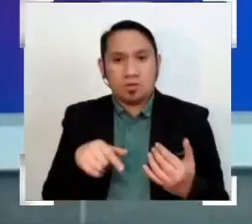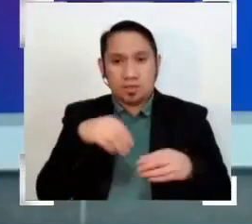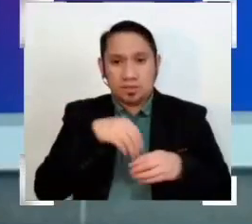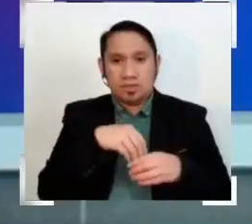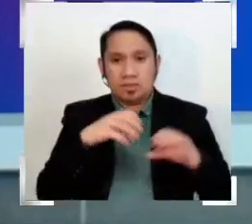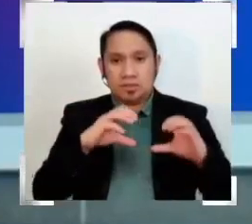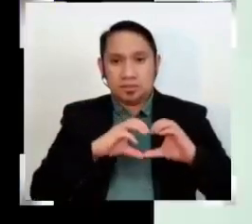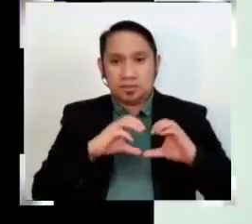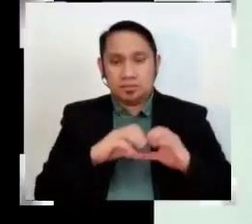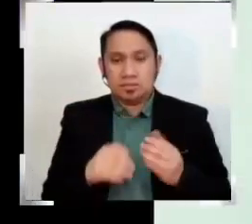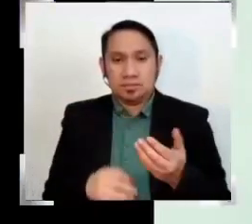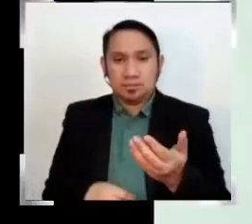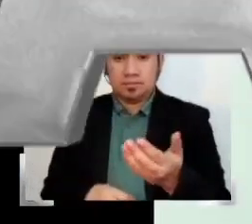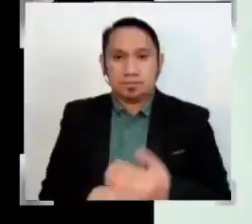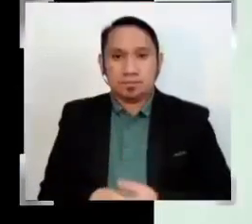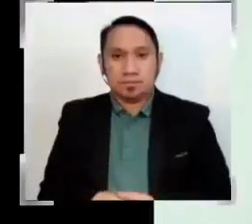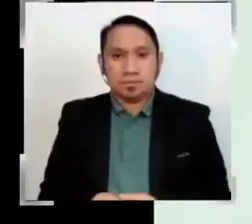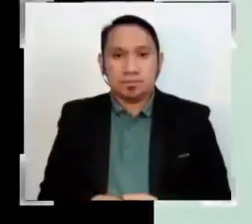saksiyan!